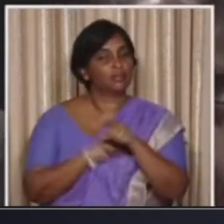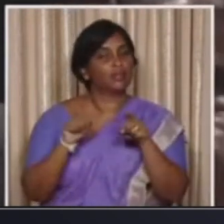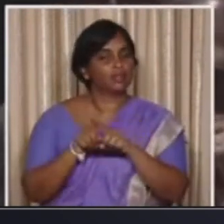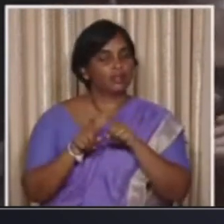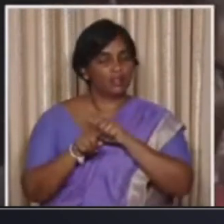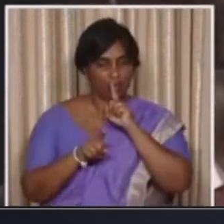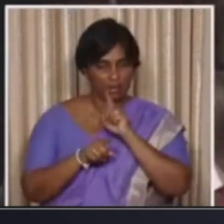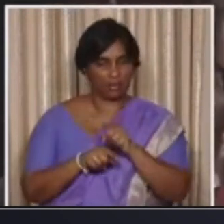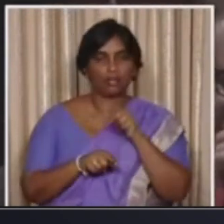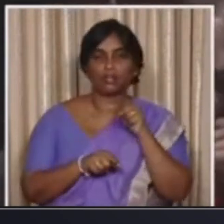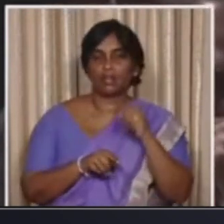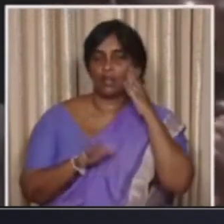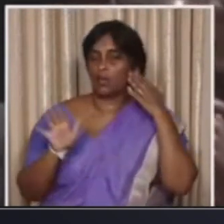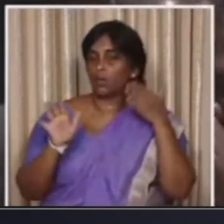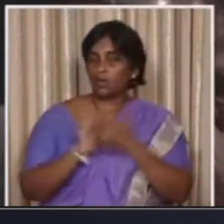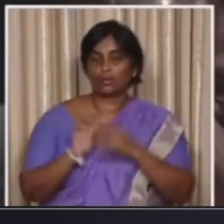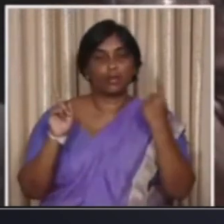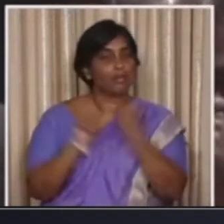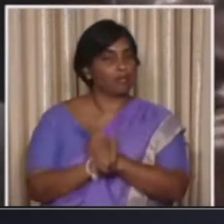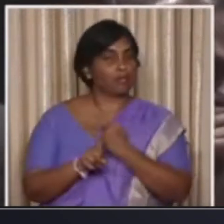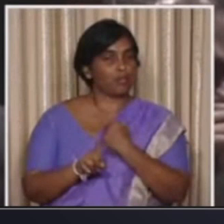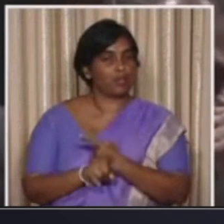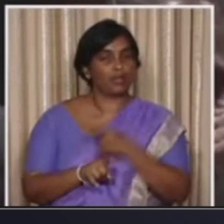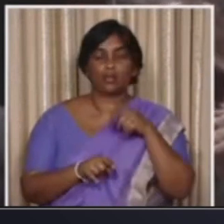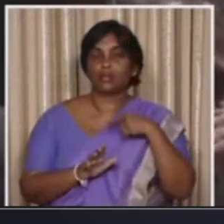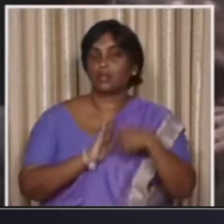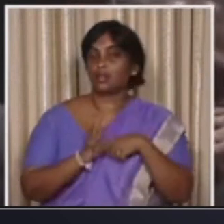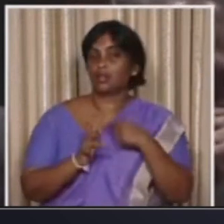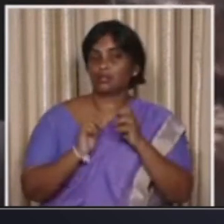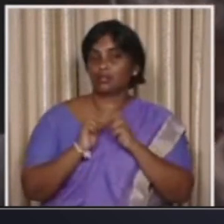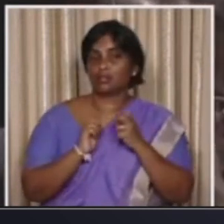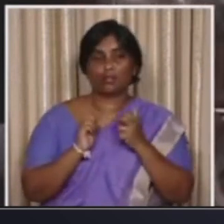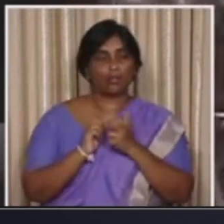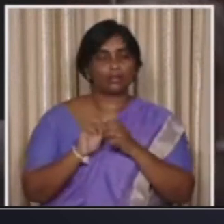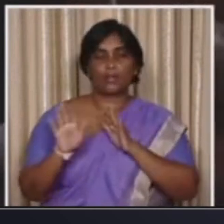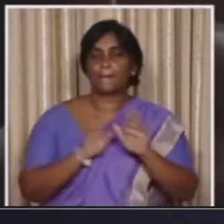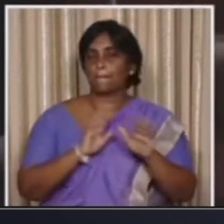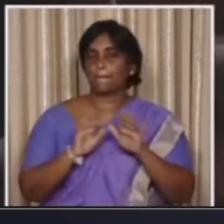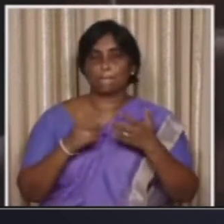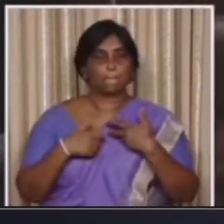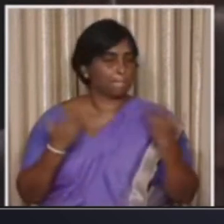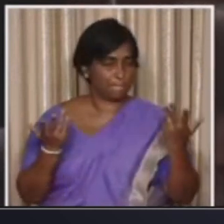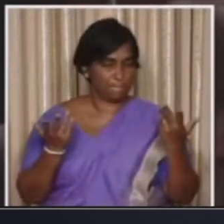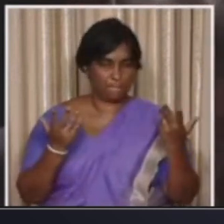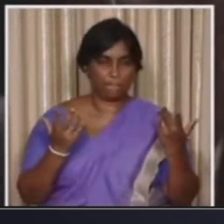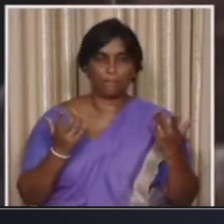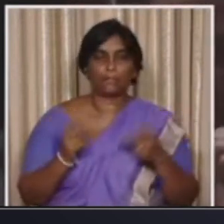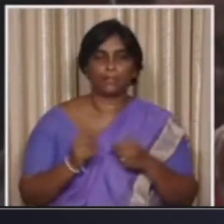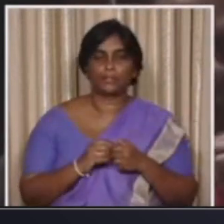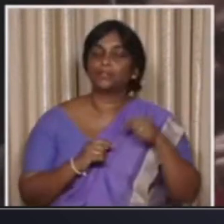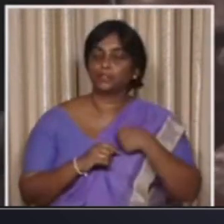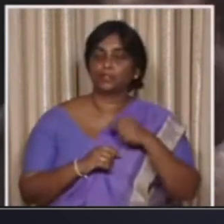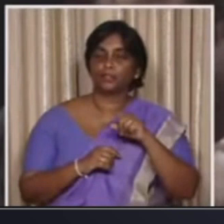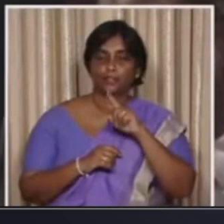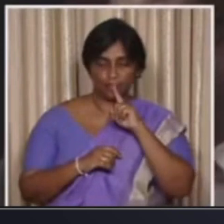kian awa, me kotta ura maru kerala. Merade artik arbu dia, palan hekaran de, bayar garu sabah betul mani. Mama kian